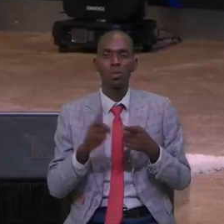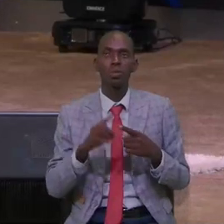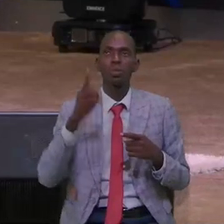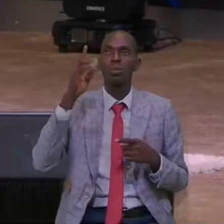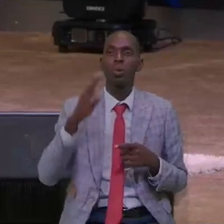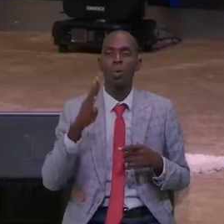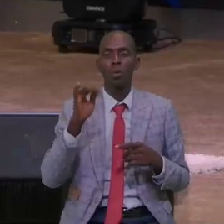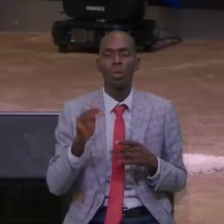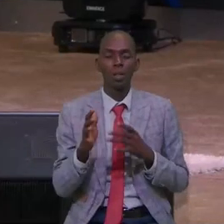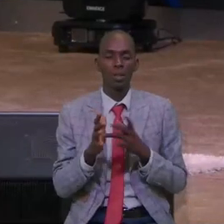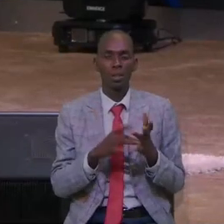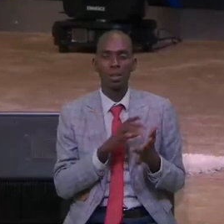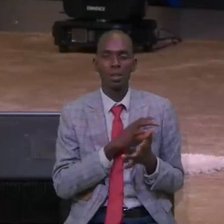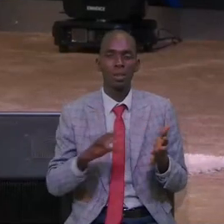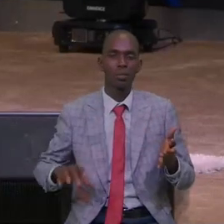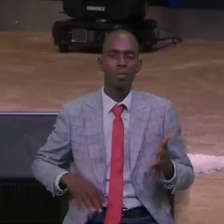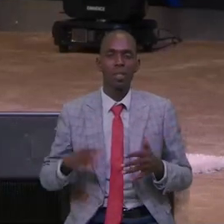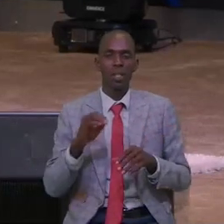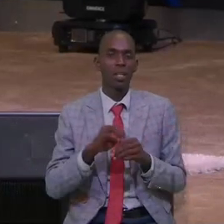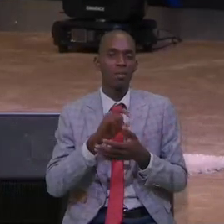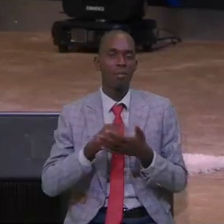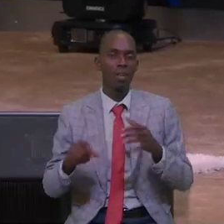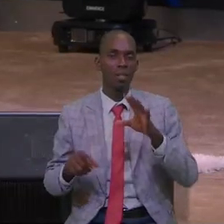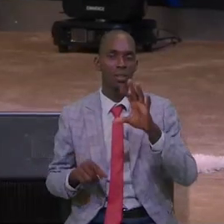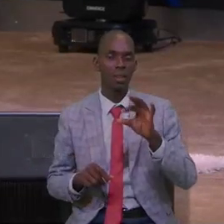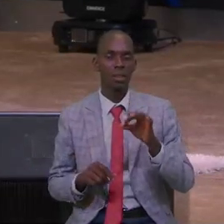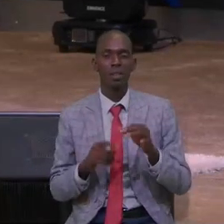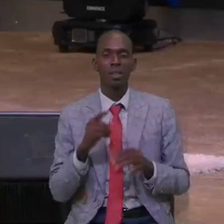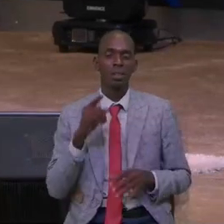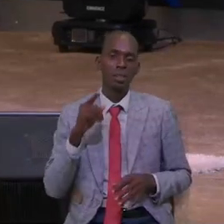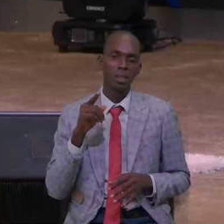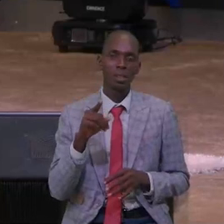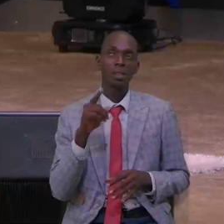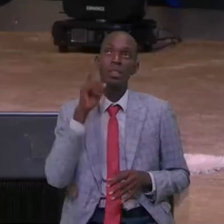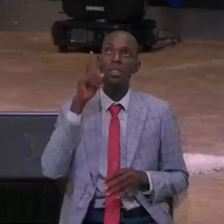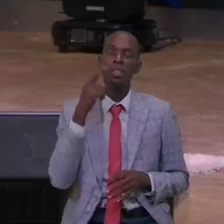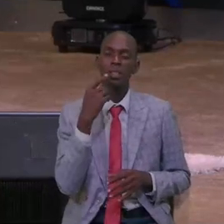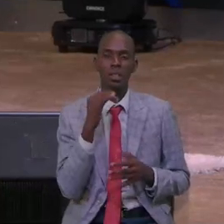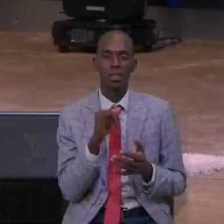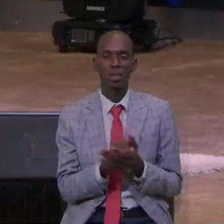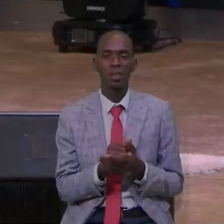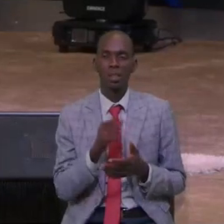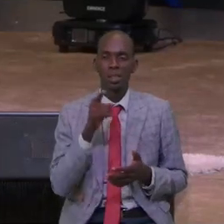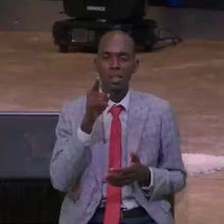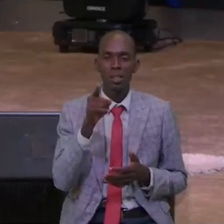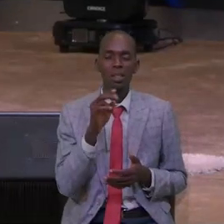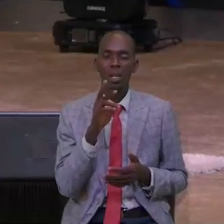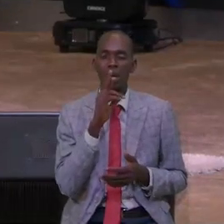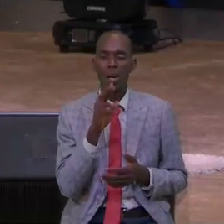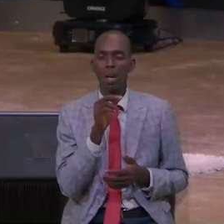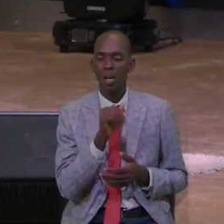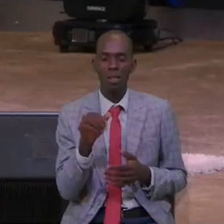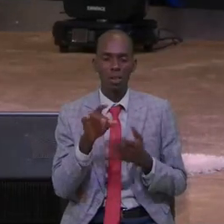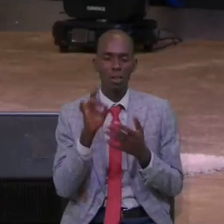par Jésus-Christ. Verset 9. Vous au contraire, vous êtes une race